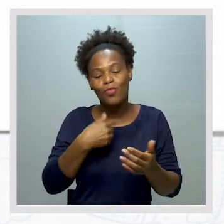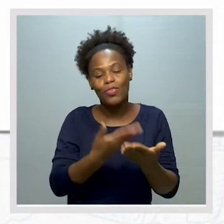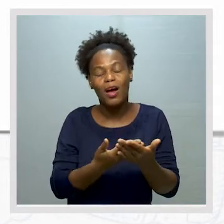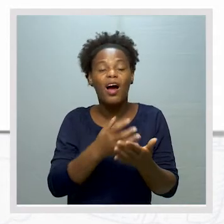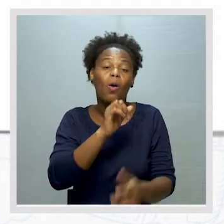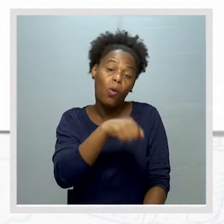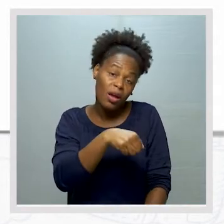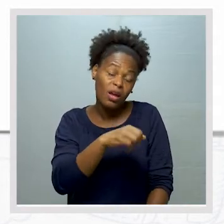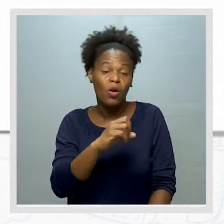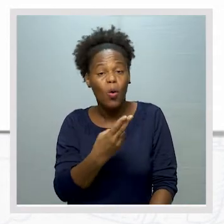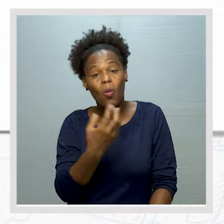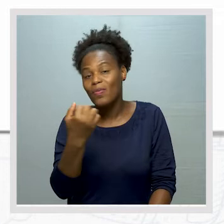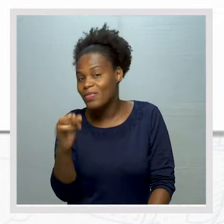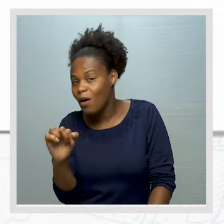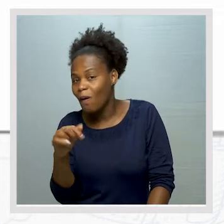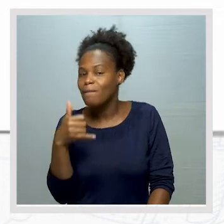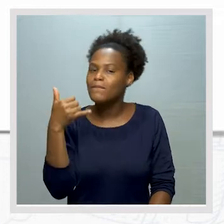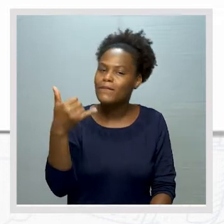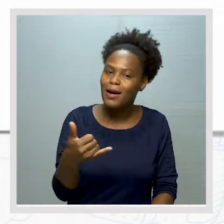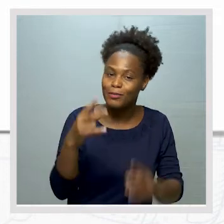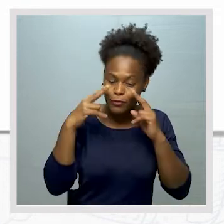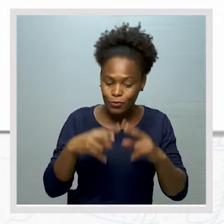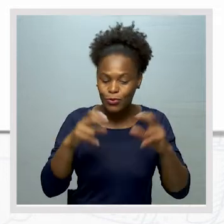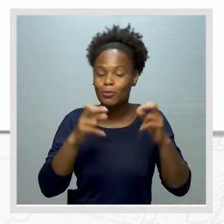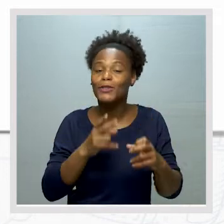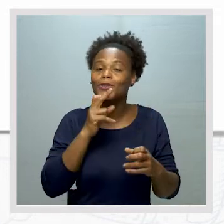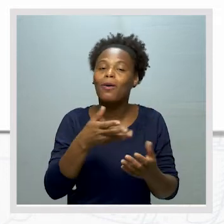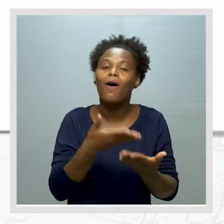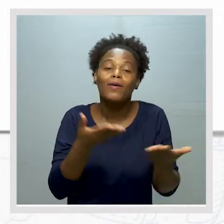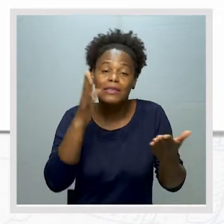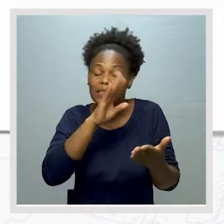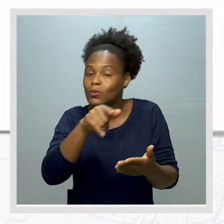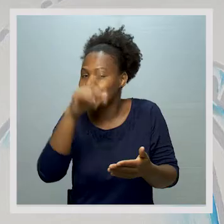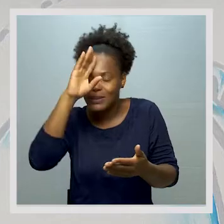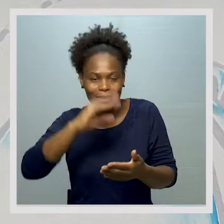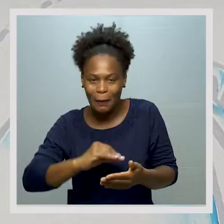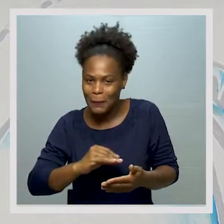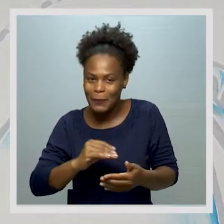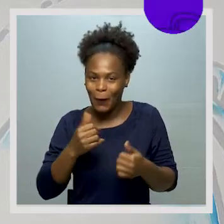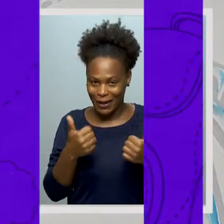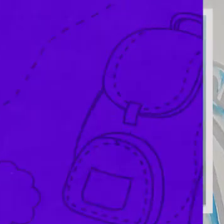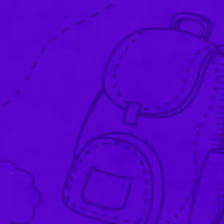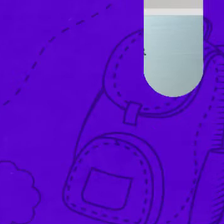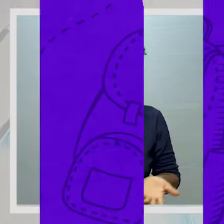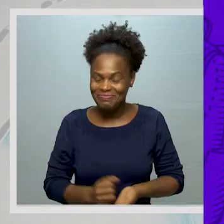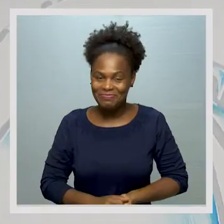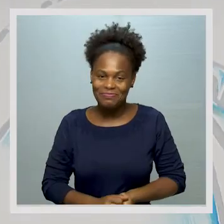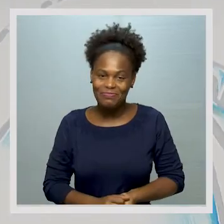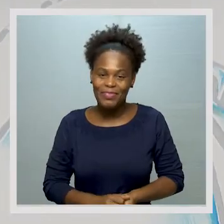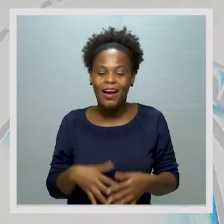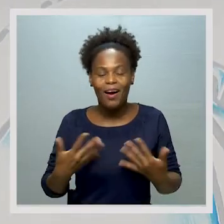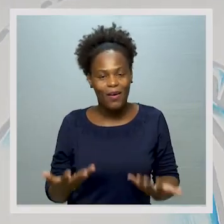non. Après, vous allez découvrir la réponse au cas où vous ne le savez pas. C'est bon?